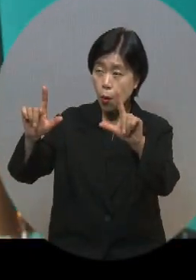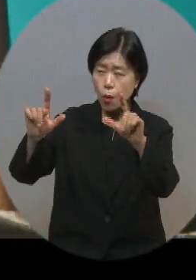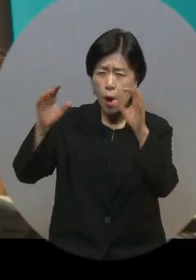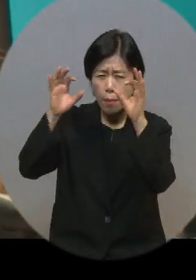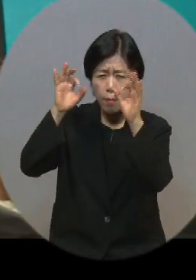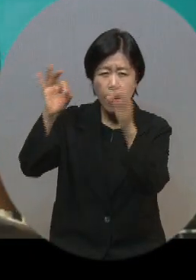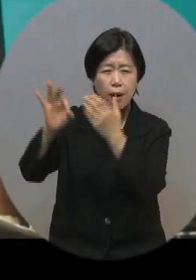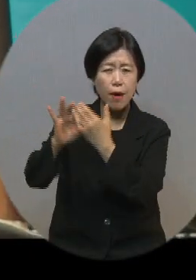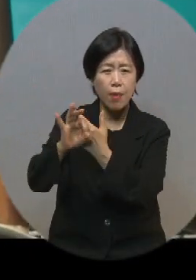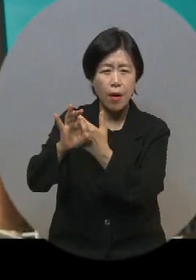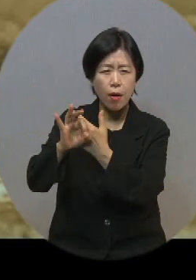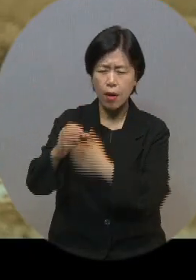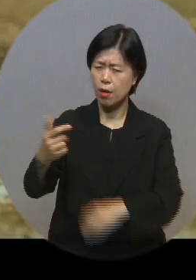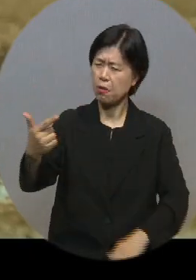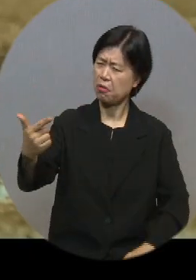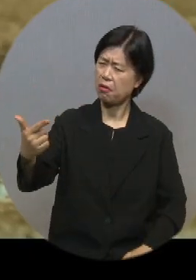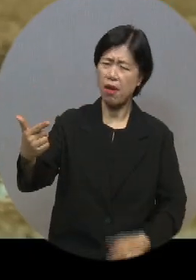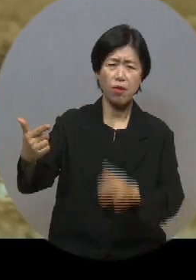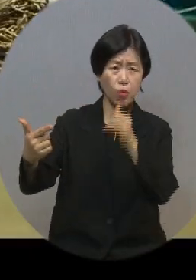바라보면 여섯 개로 보이고